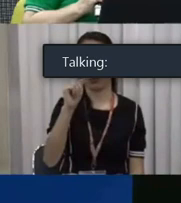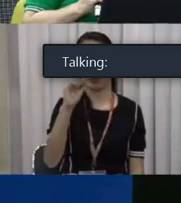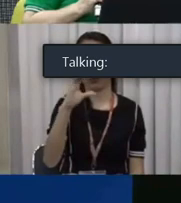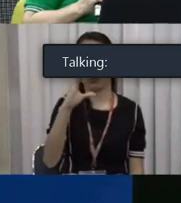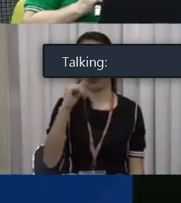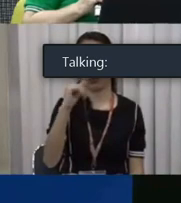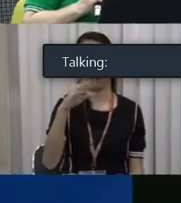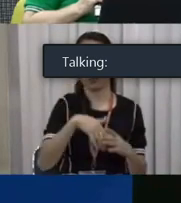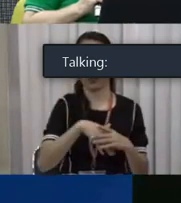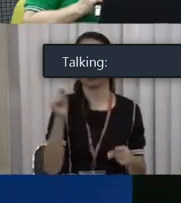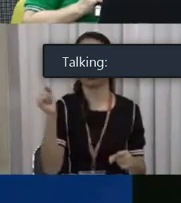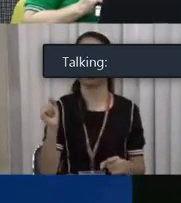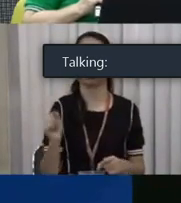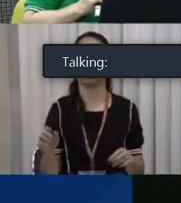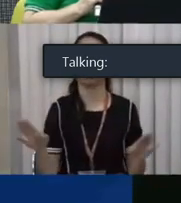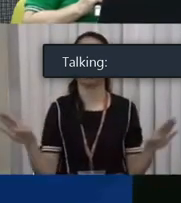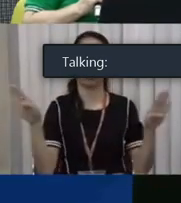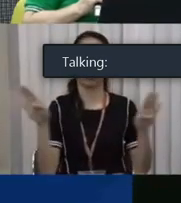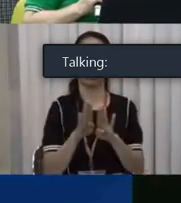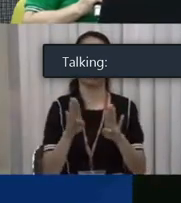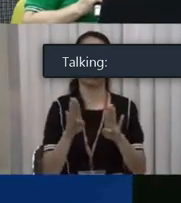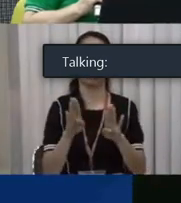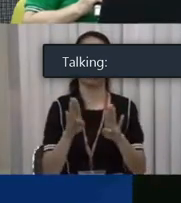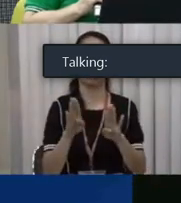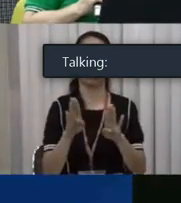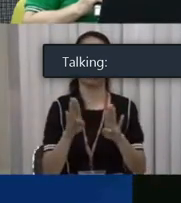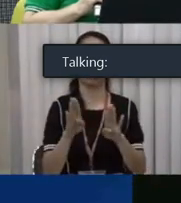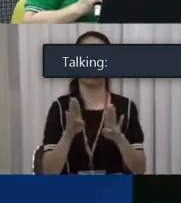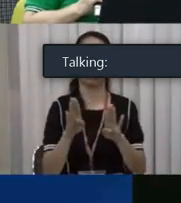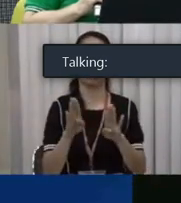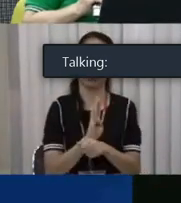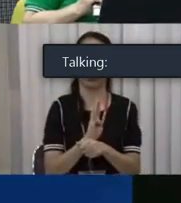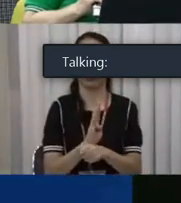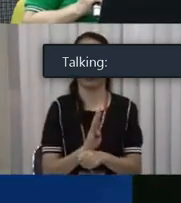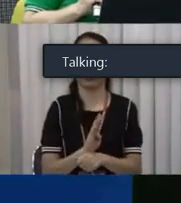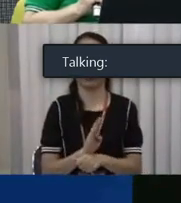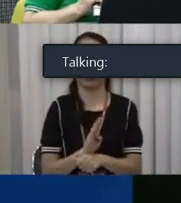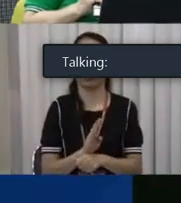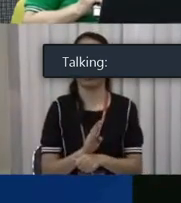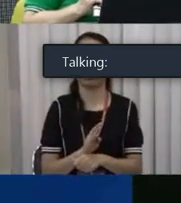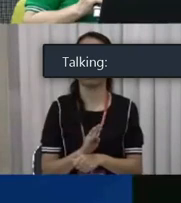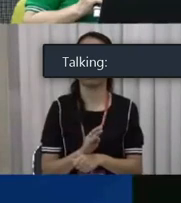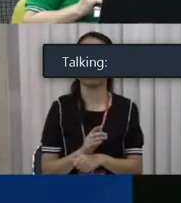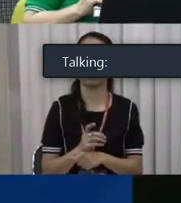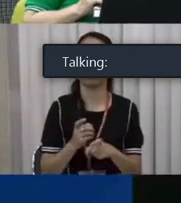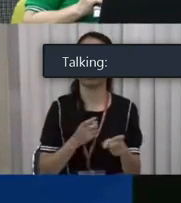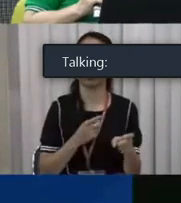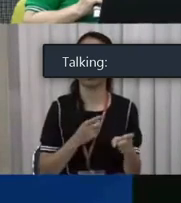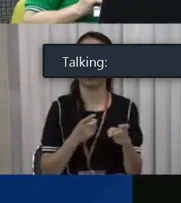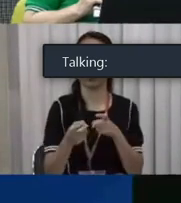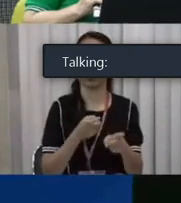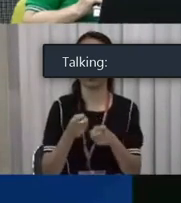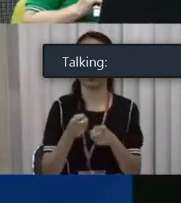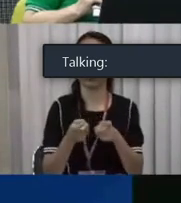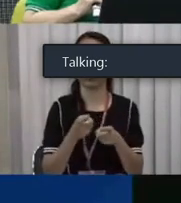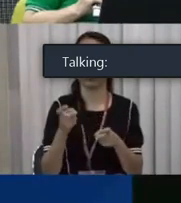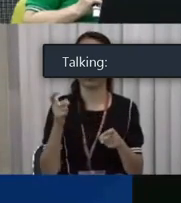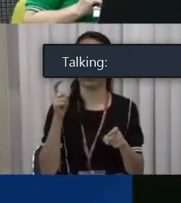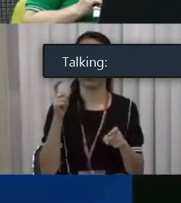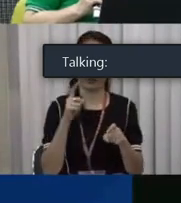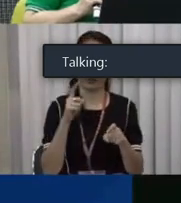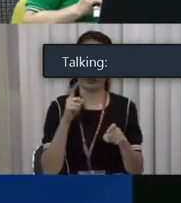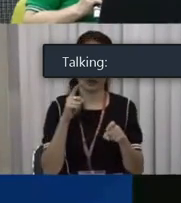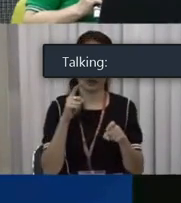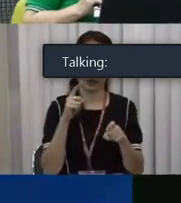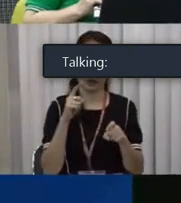katungod. Closure of business. Hire or fire. Supervise and regulate and determine the time